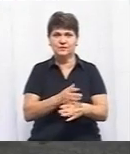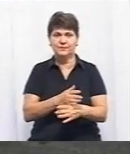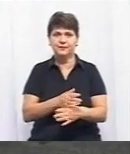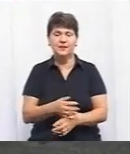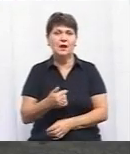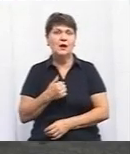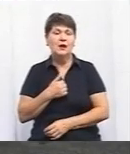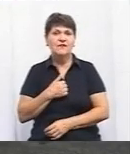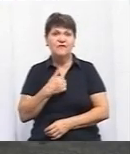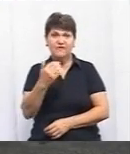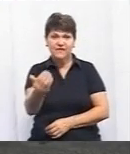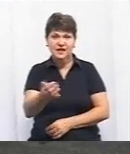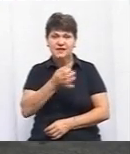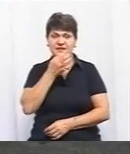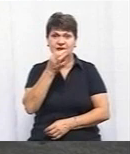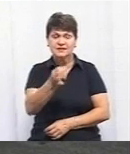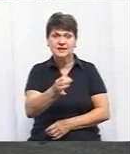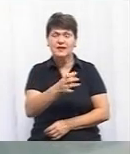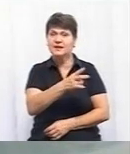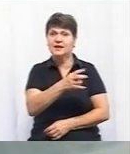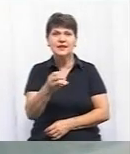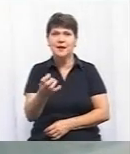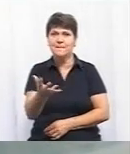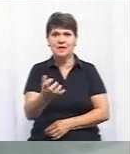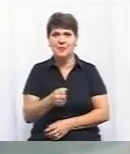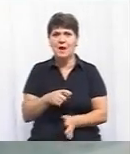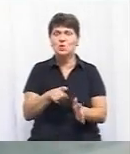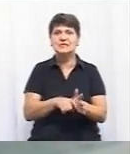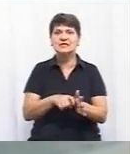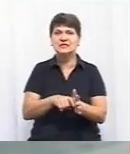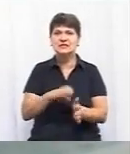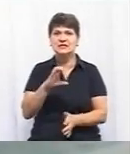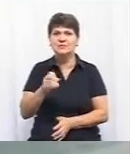сміття, приймаємо відсортовану вторсировину. Тобто так, окремо потрібно